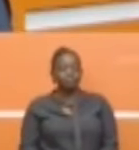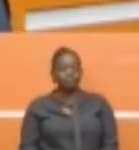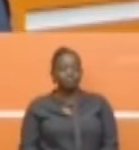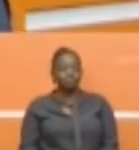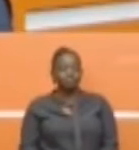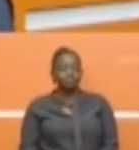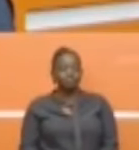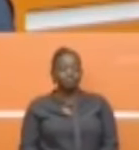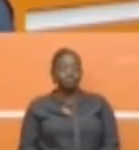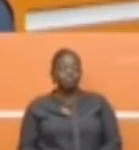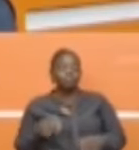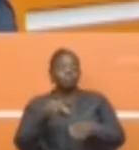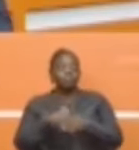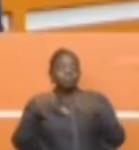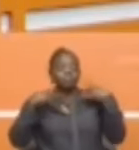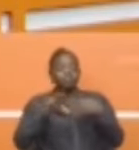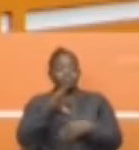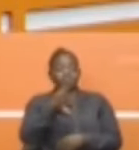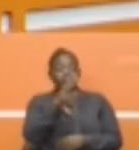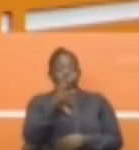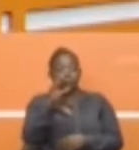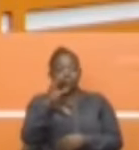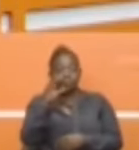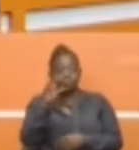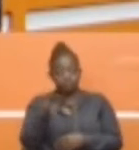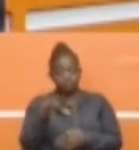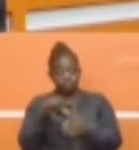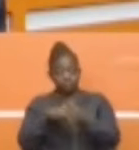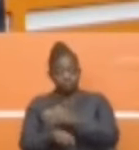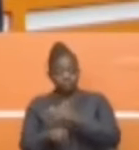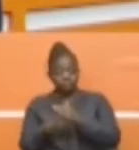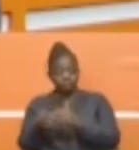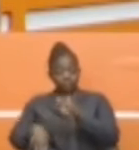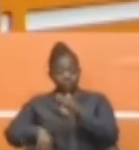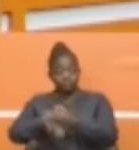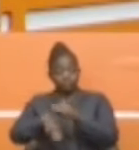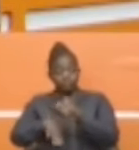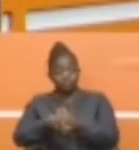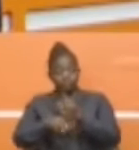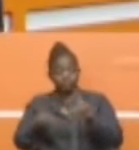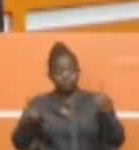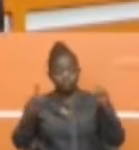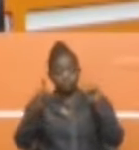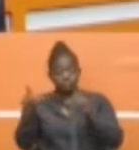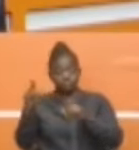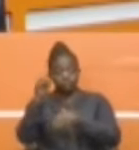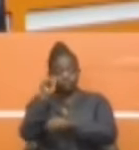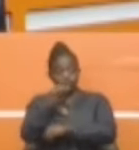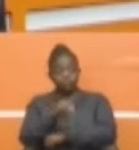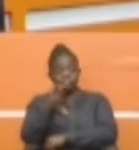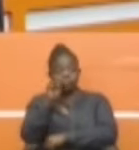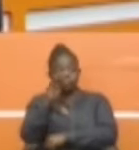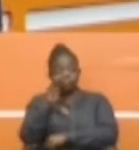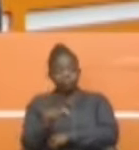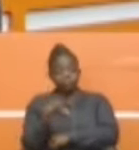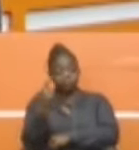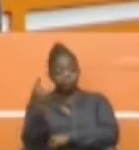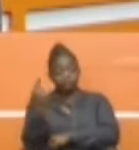Wale kuwena na fe muge mizanyo UCU yasoze finals za University Football League oluvanyuma lw'okuba Mobs kugole mu ku